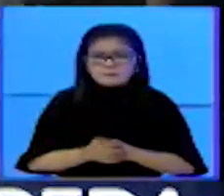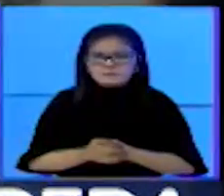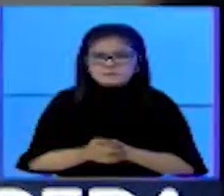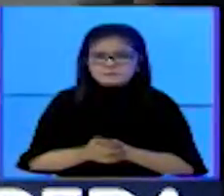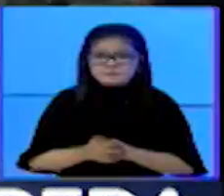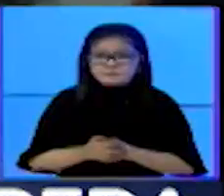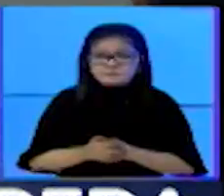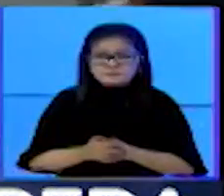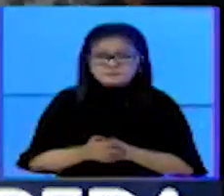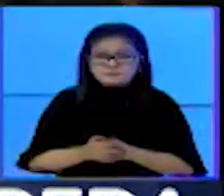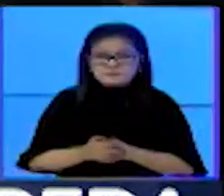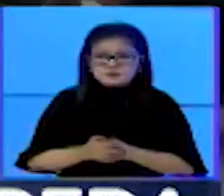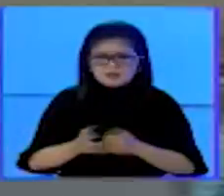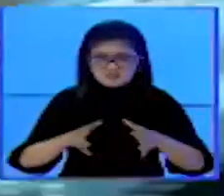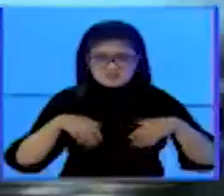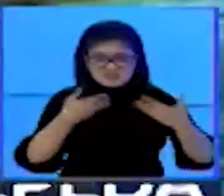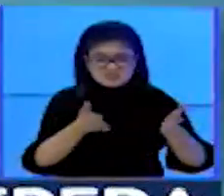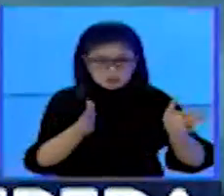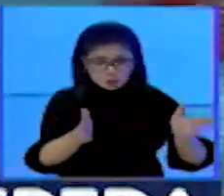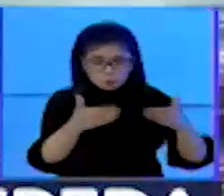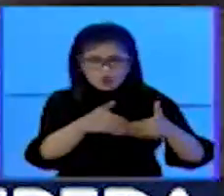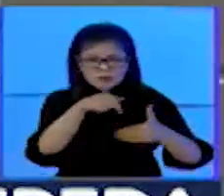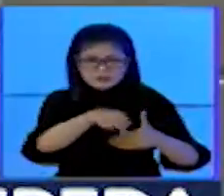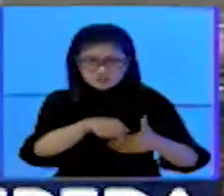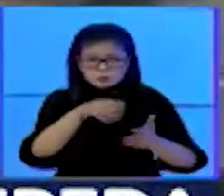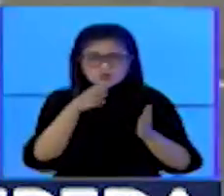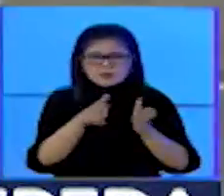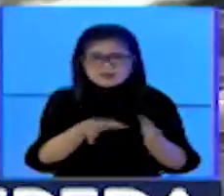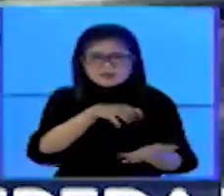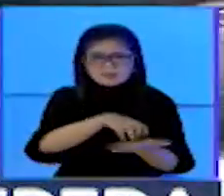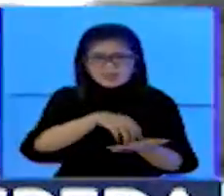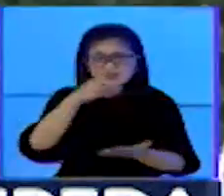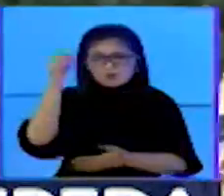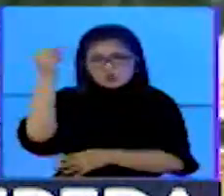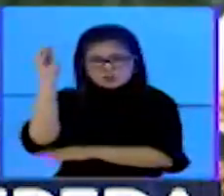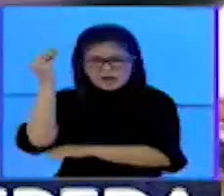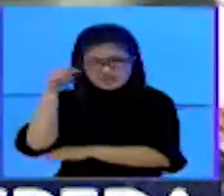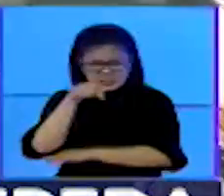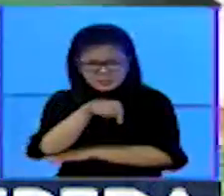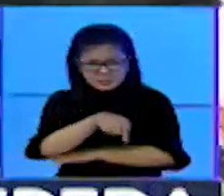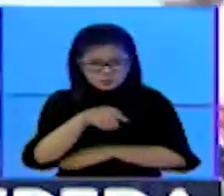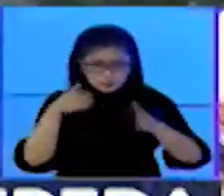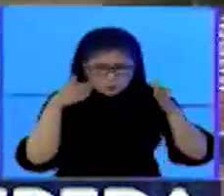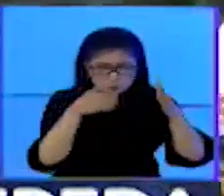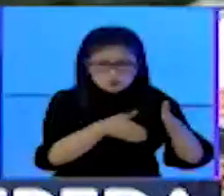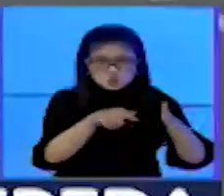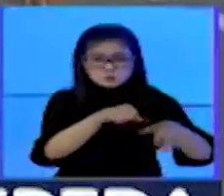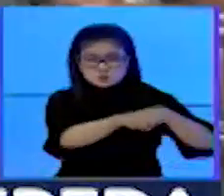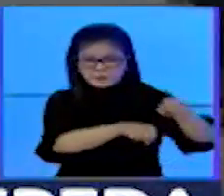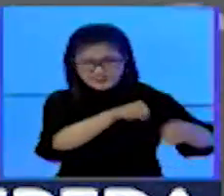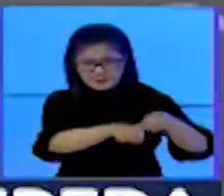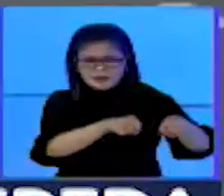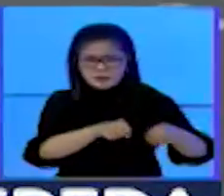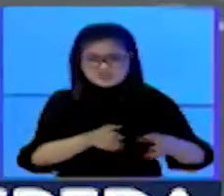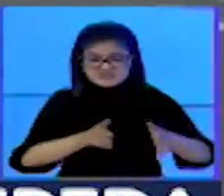Untuk memberikan ruang bagi para pesepeda, Pemprov DKI kembali membuat jalur khusus pesepeda. Jalur yang